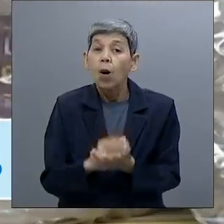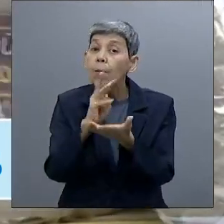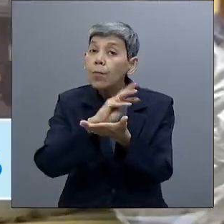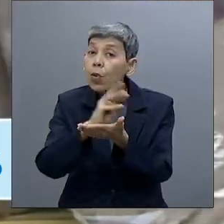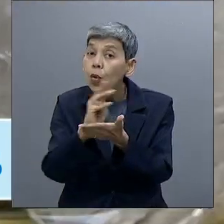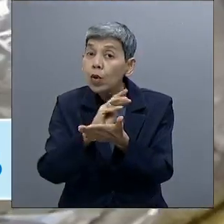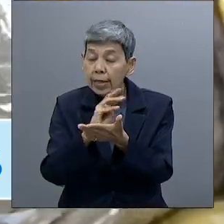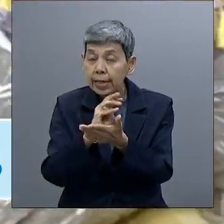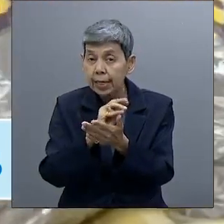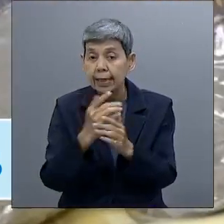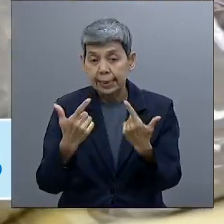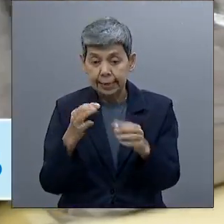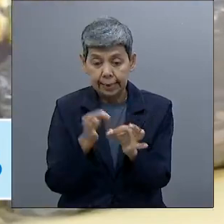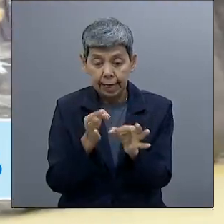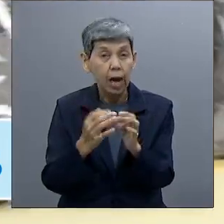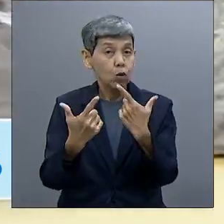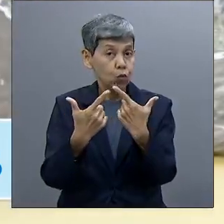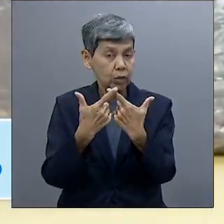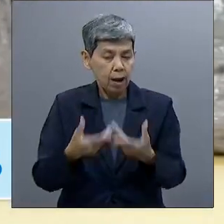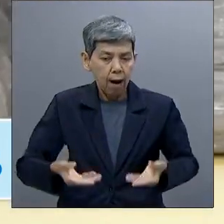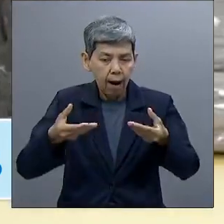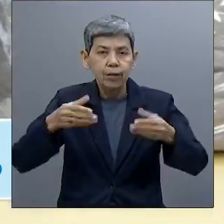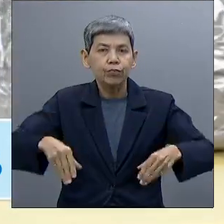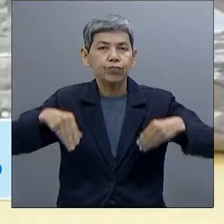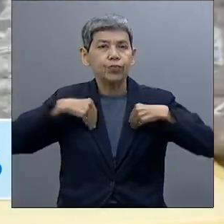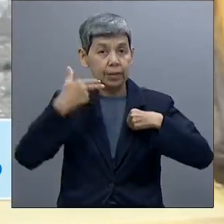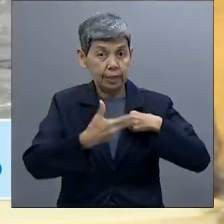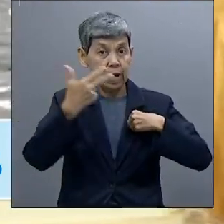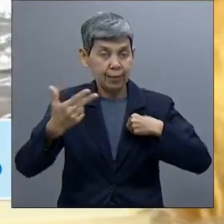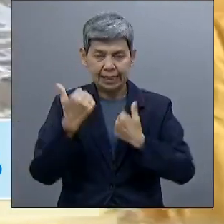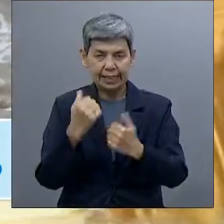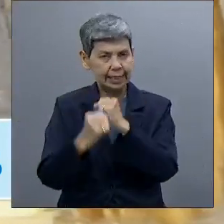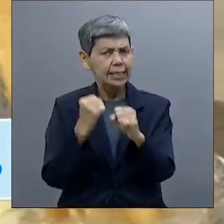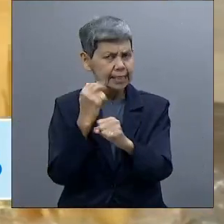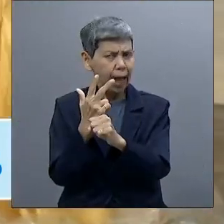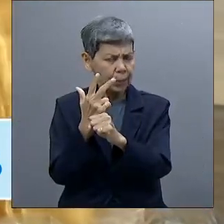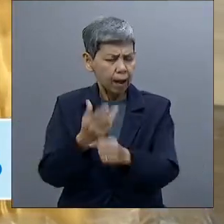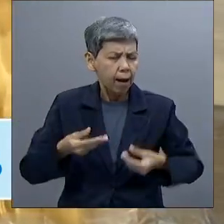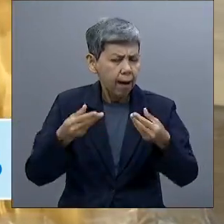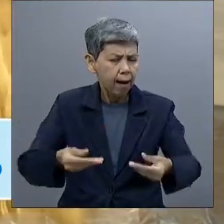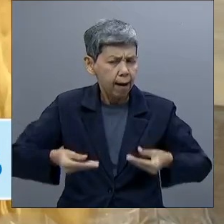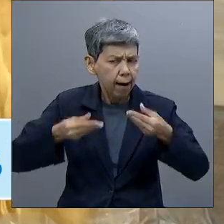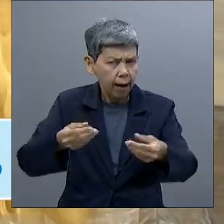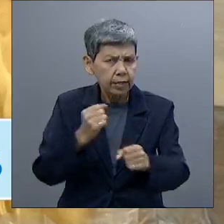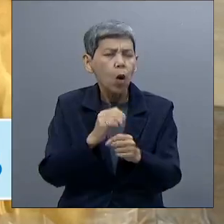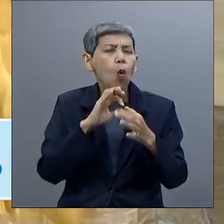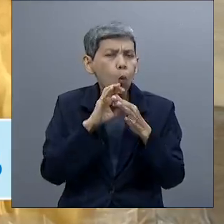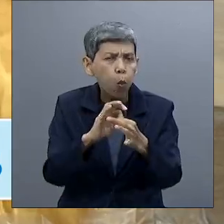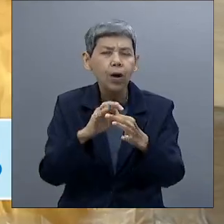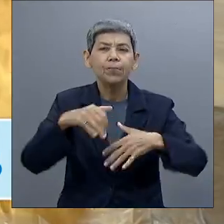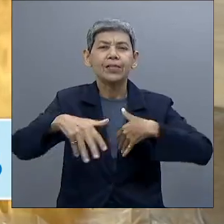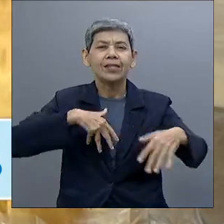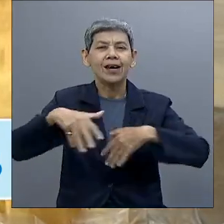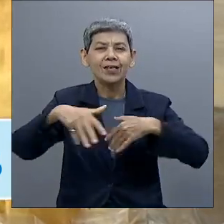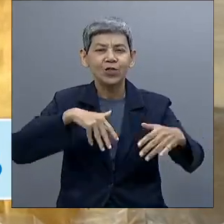ธิกรุงศรีได้ร่วมบริจาคผ้าห่มกับโครงการมอบไปอุ่นให้กับไทย PBS เป็นปีที่3แล้วพร้อมทั้งฝากความห่วงใยต่อประชาช